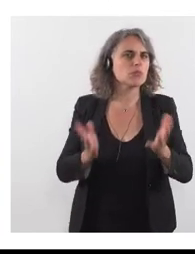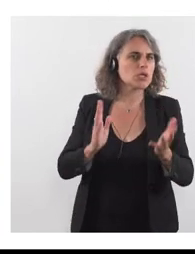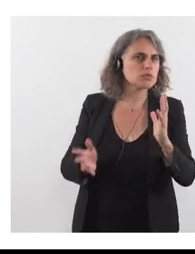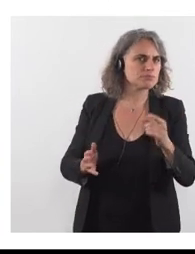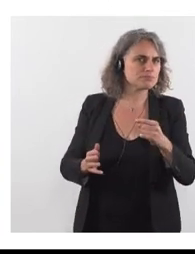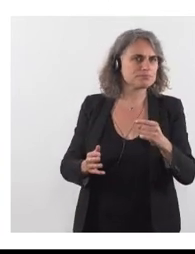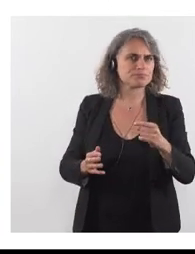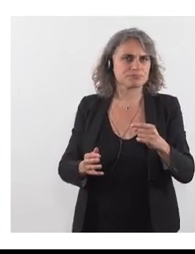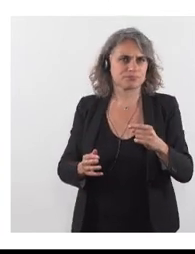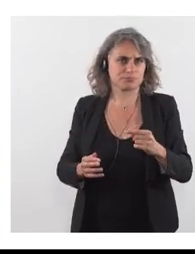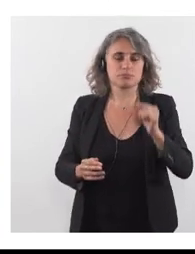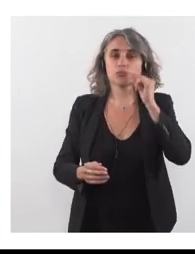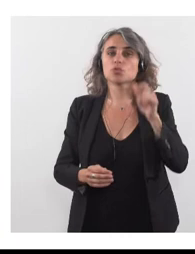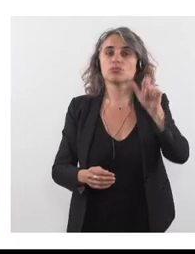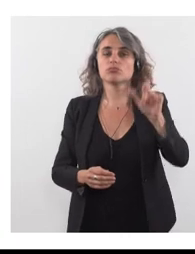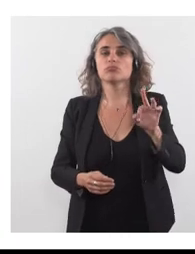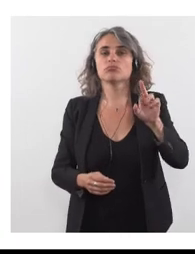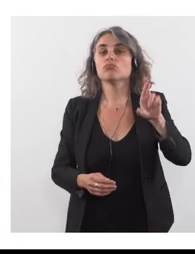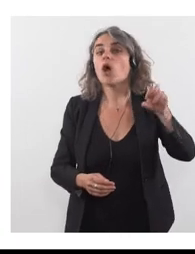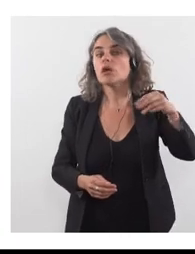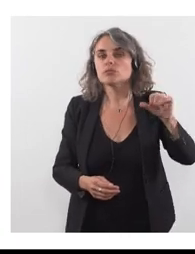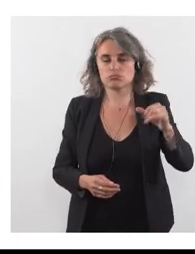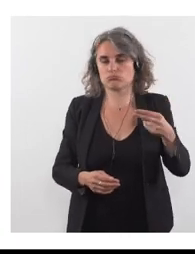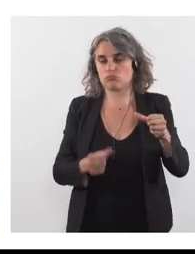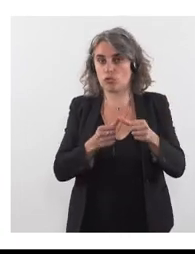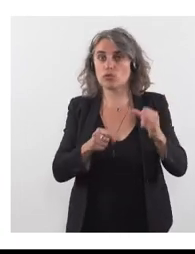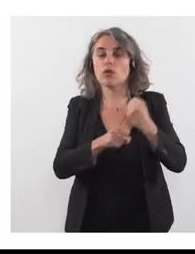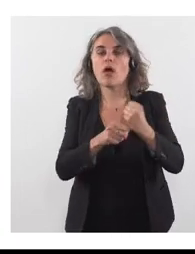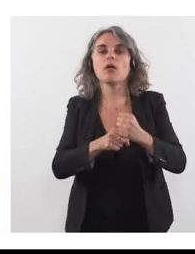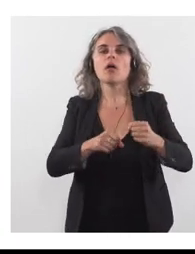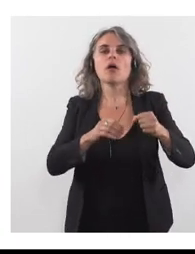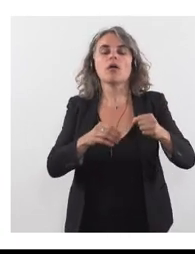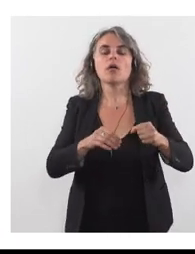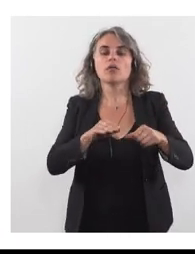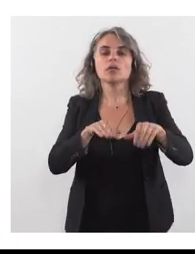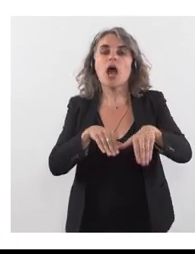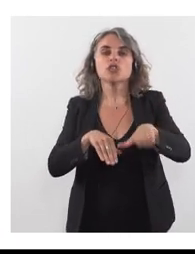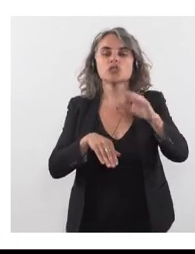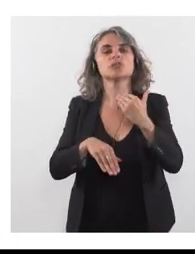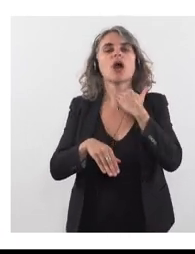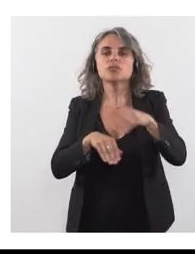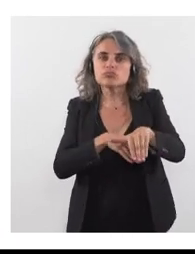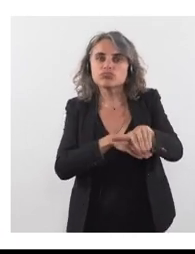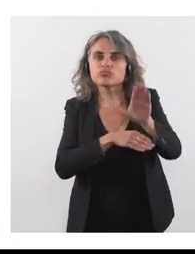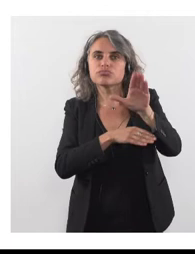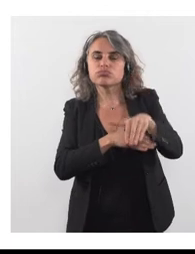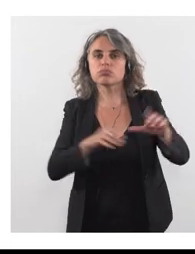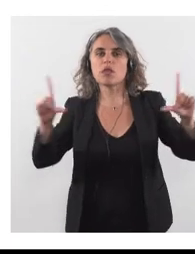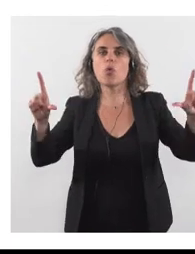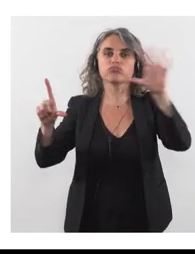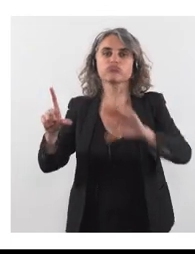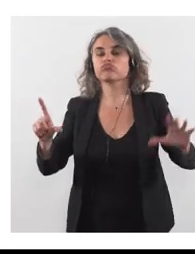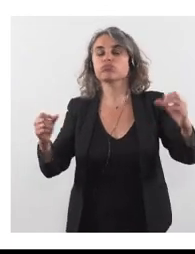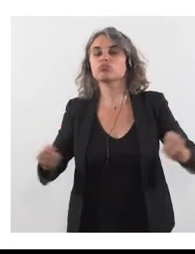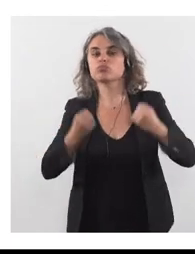la cause. Monsieur Ferreine installe des portes de garage et en permanence a un grand panneau le long de l'autoroute. Il dit «